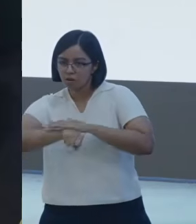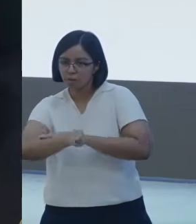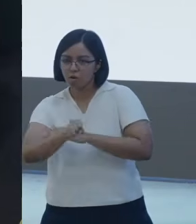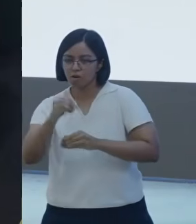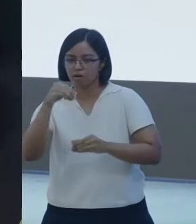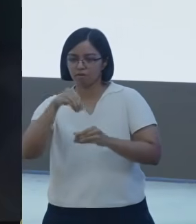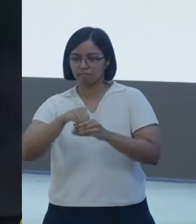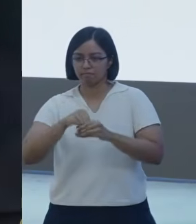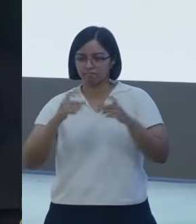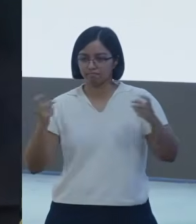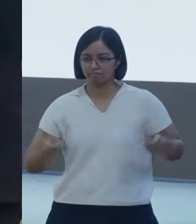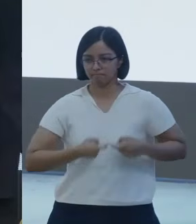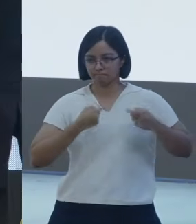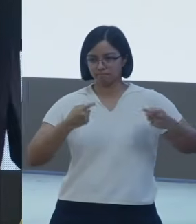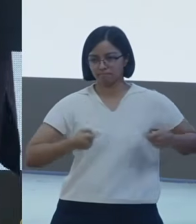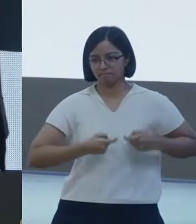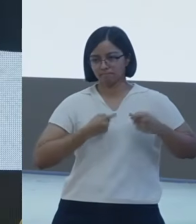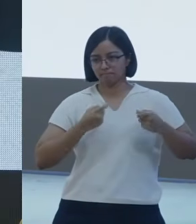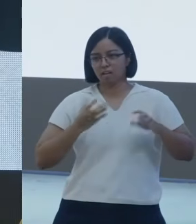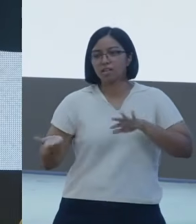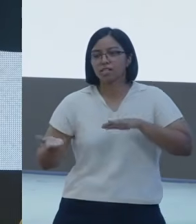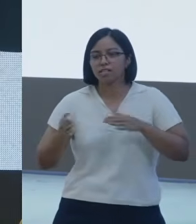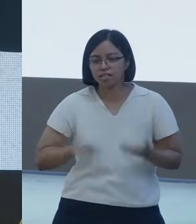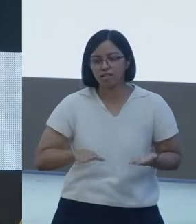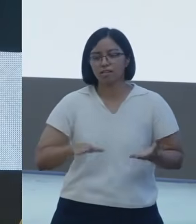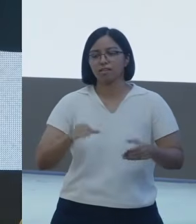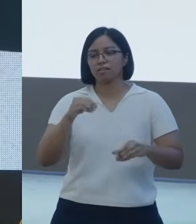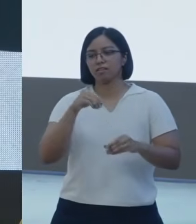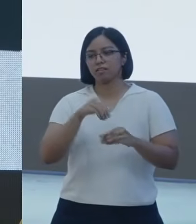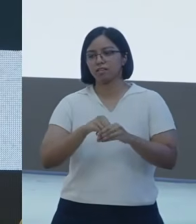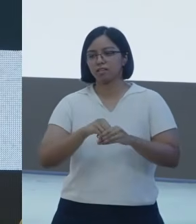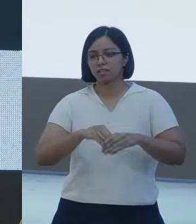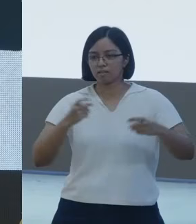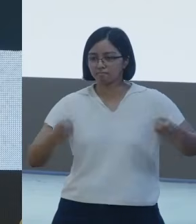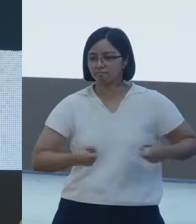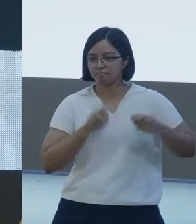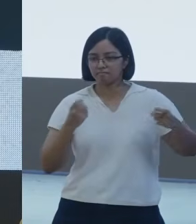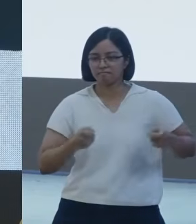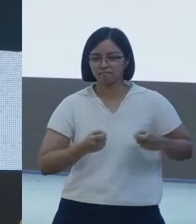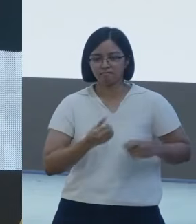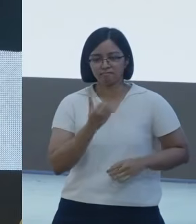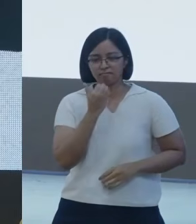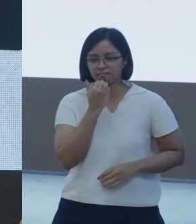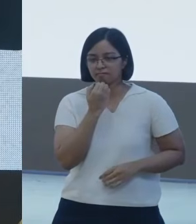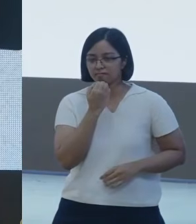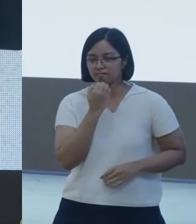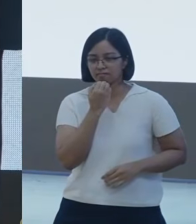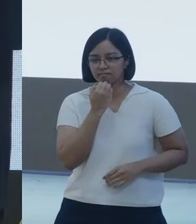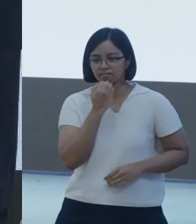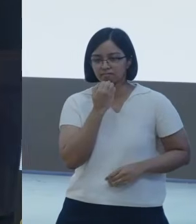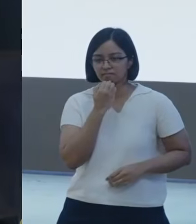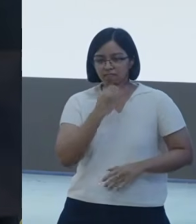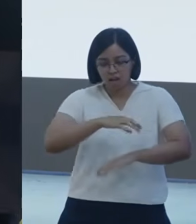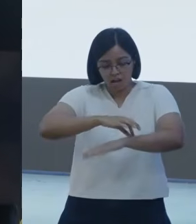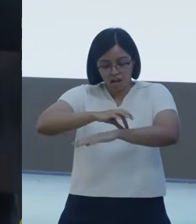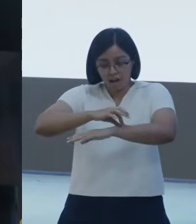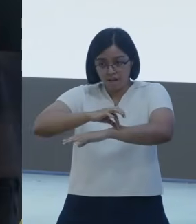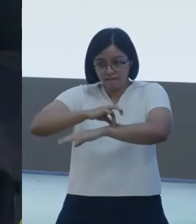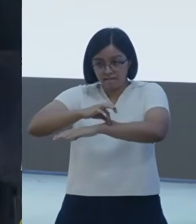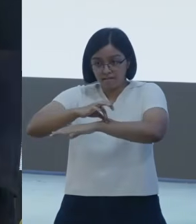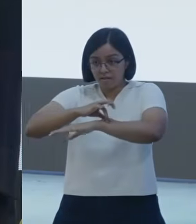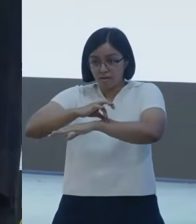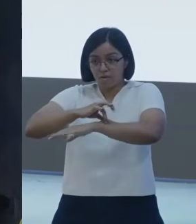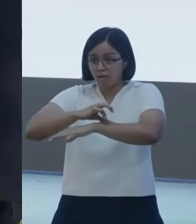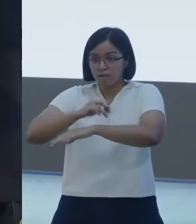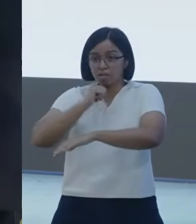kasalanan. We are dead in our trespasses and sins. We are in the flesh, therefore the flesh does not